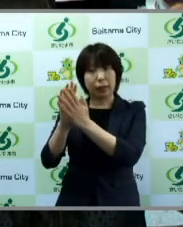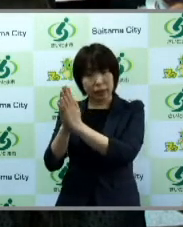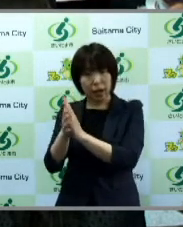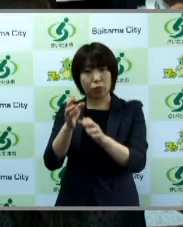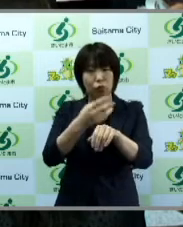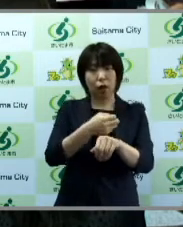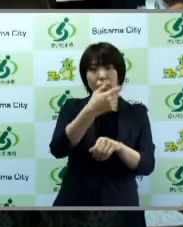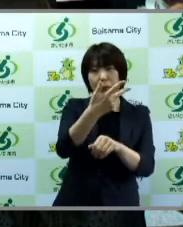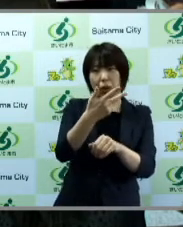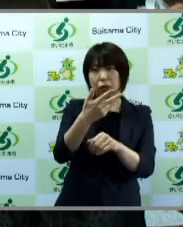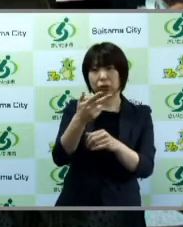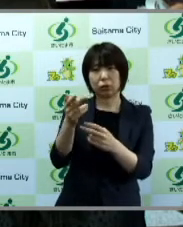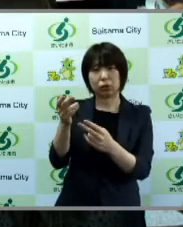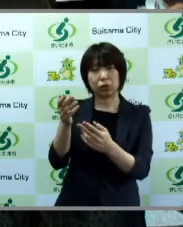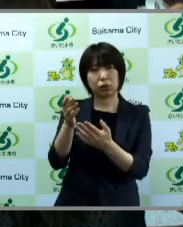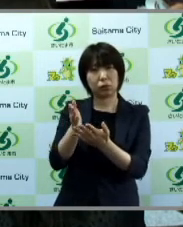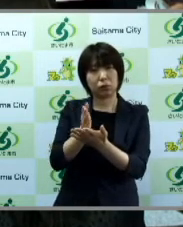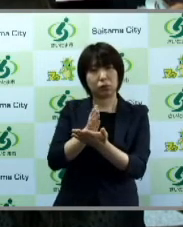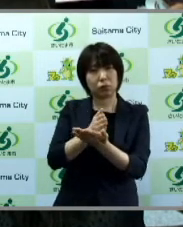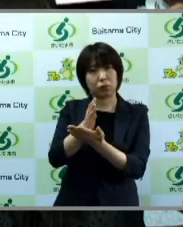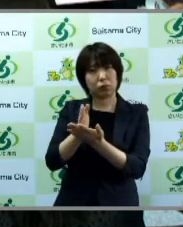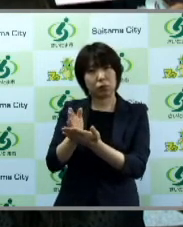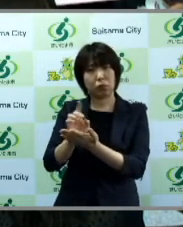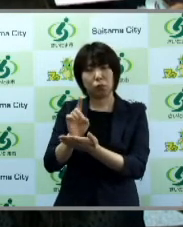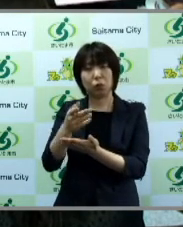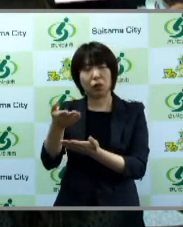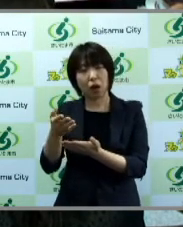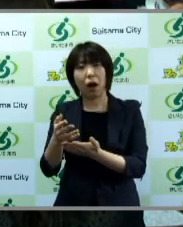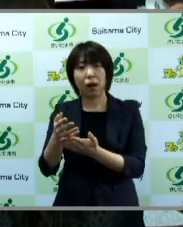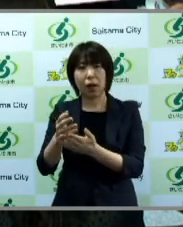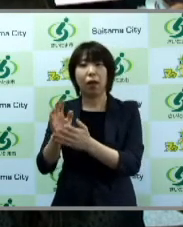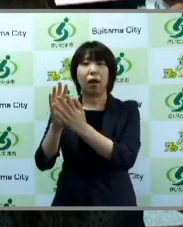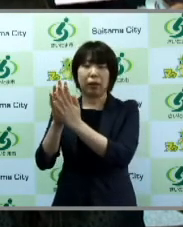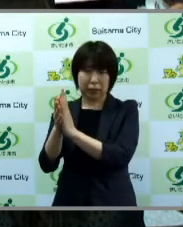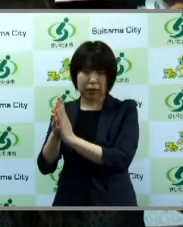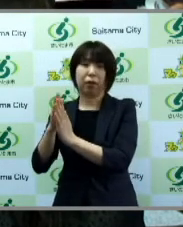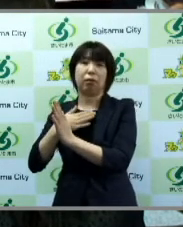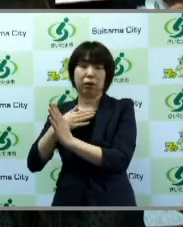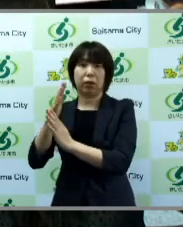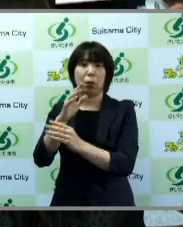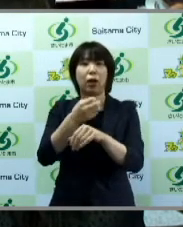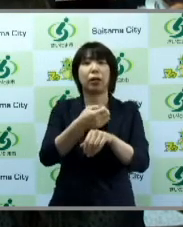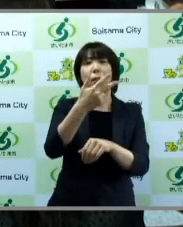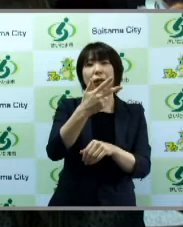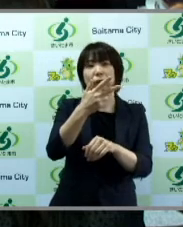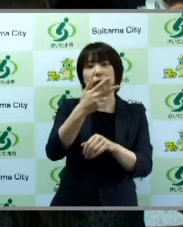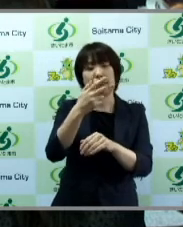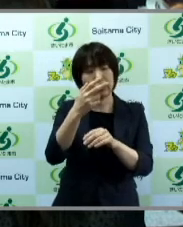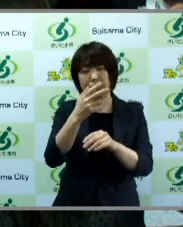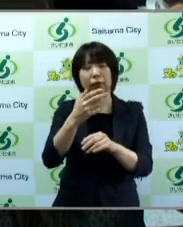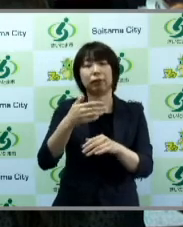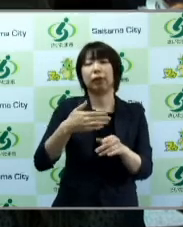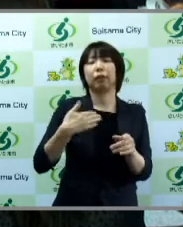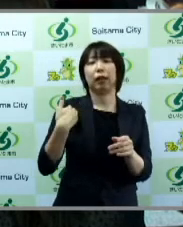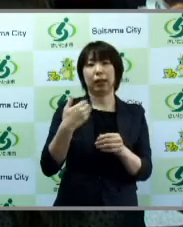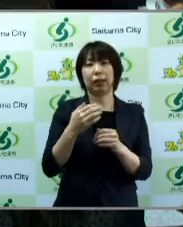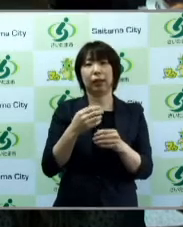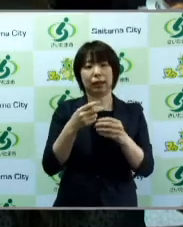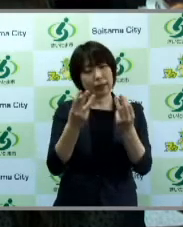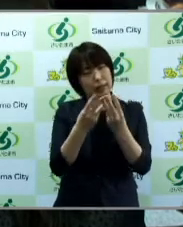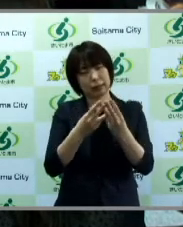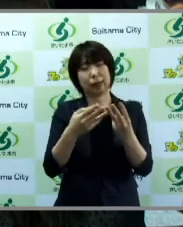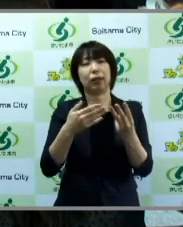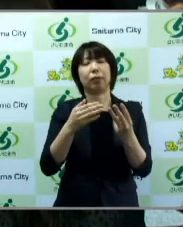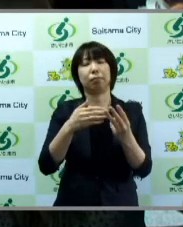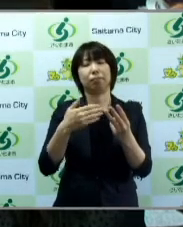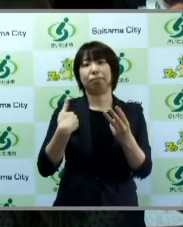なんですか。 埼玉市からの人員について今すみません持ち合わせてございませんが、あの県からですね、医師2